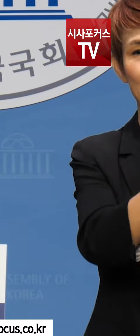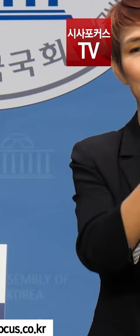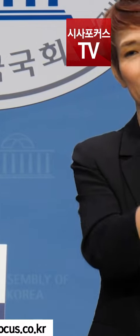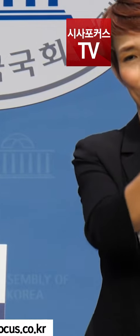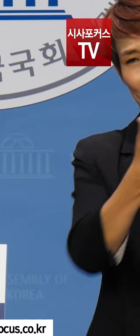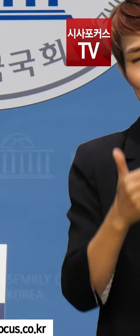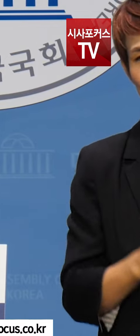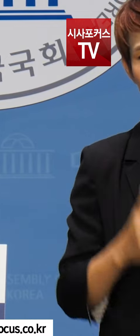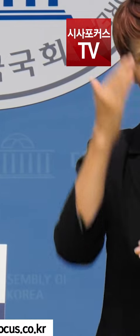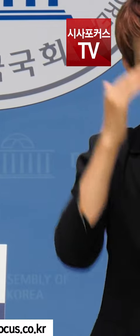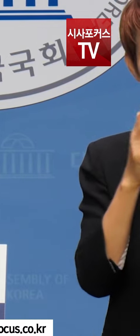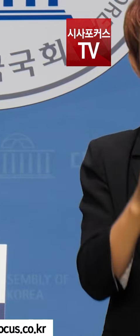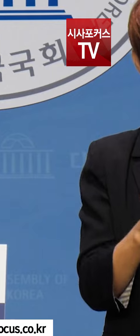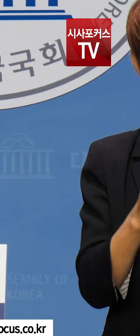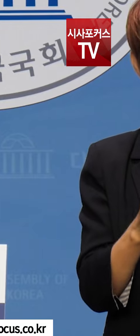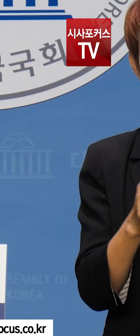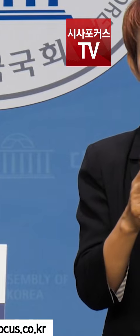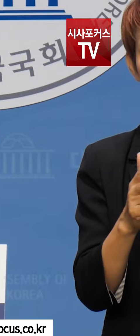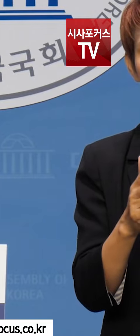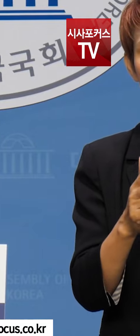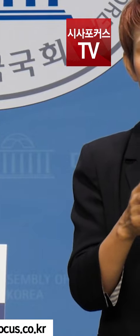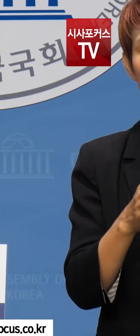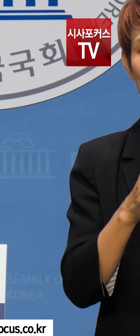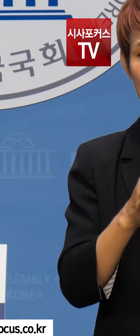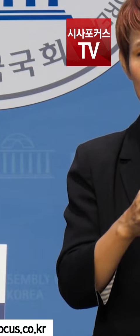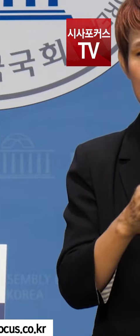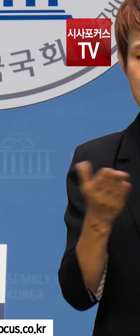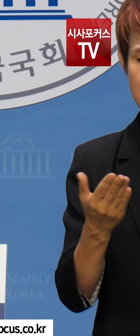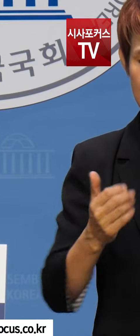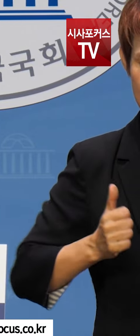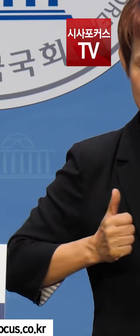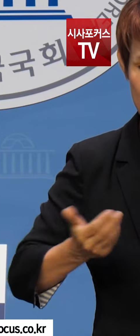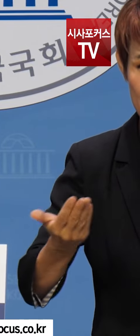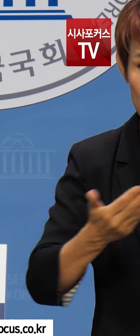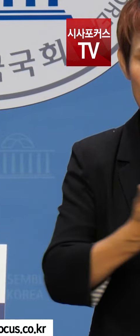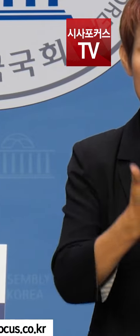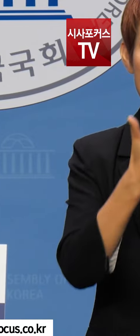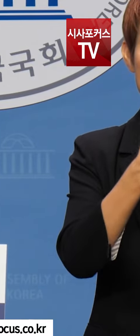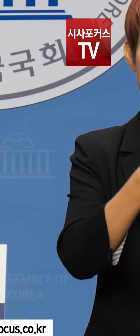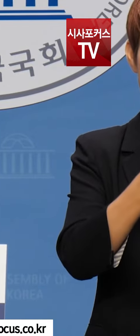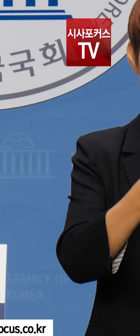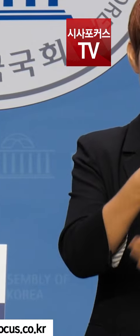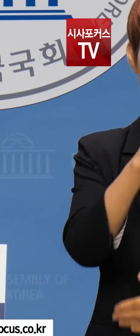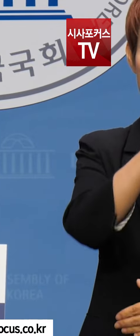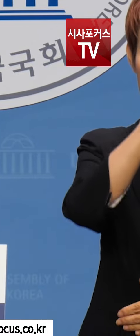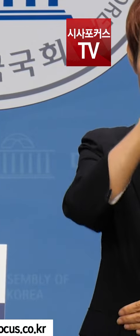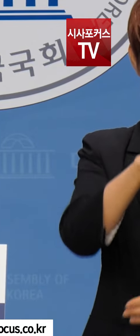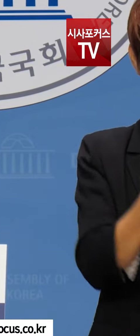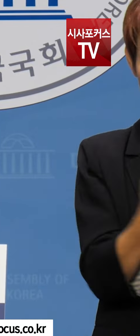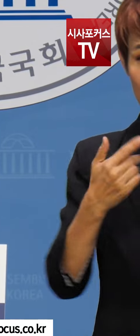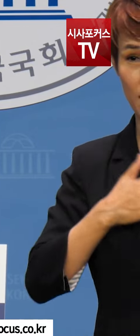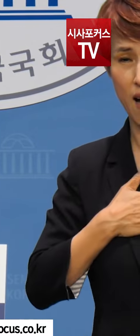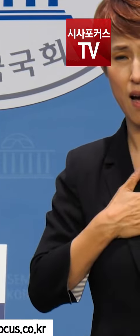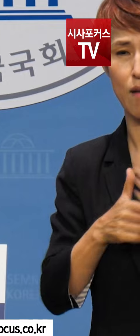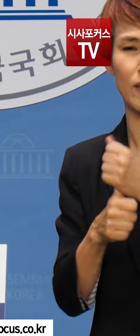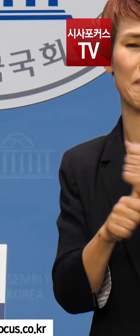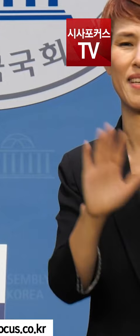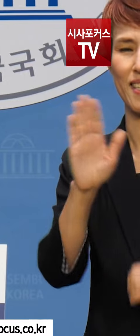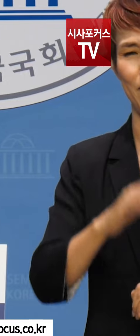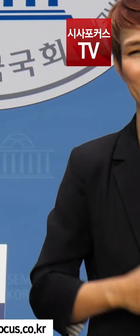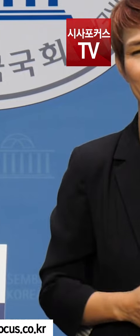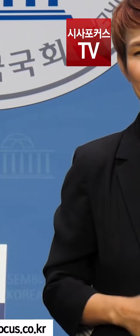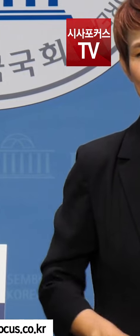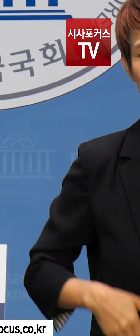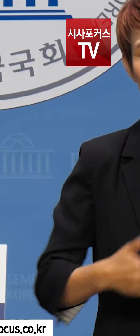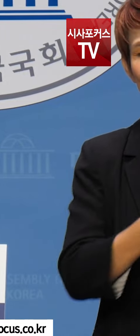산업화를 온몸으로 떠받치신 회장님은 태백을 떠나는 저를 붙잡지 않으셨습니다. 대신 따뜻한